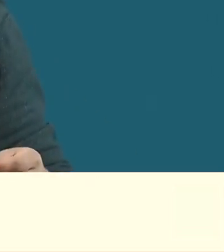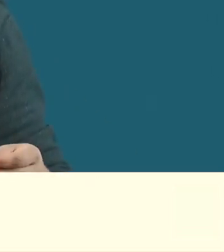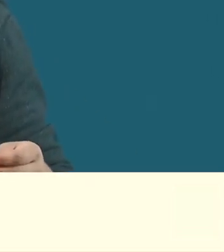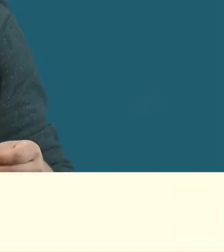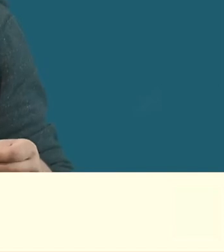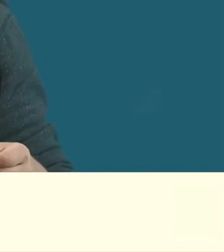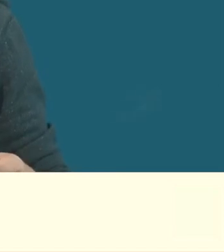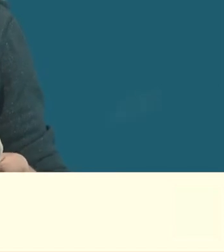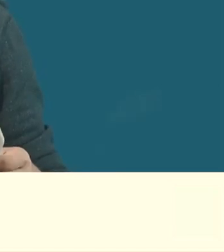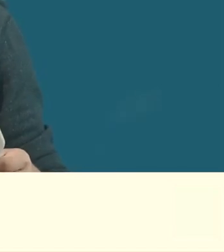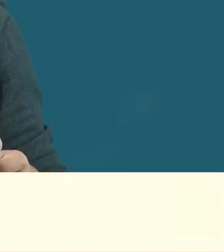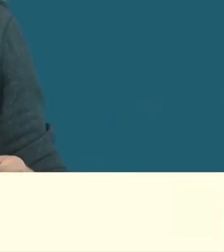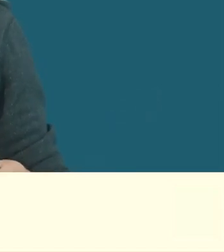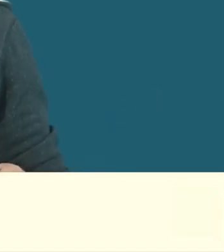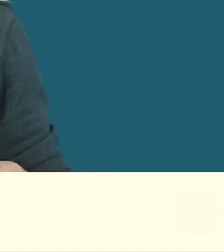Ferrero Marie,